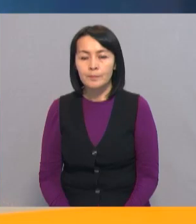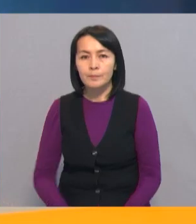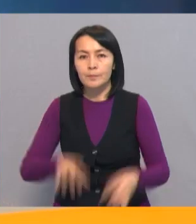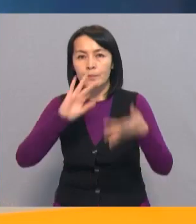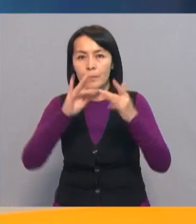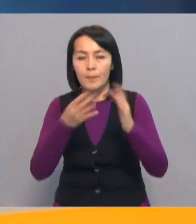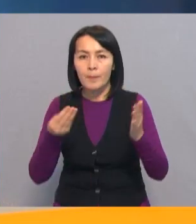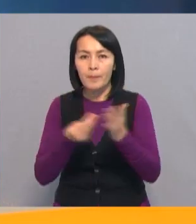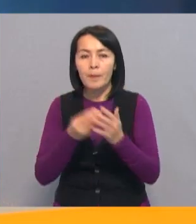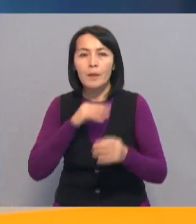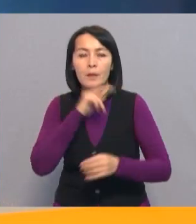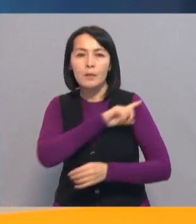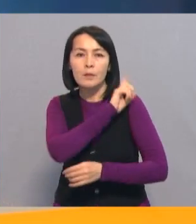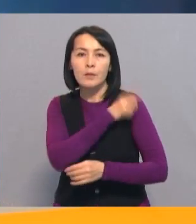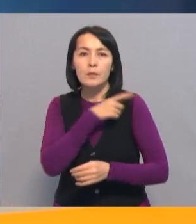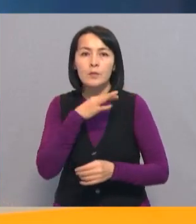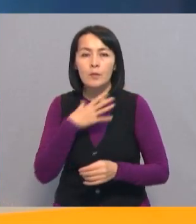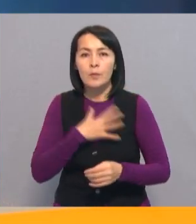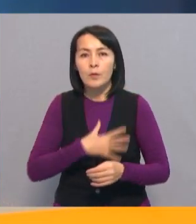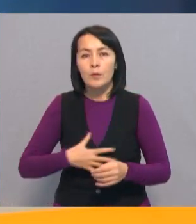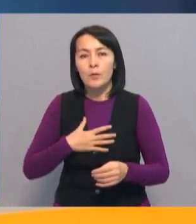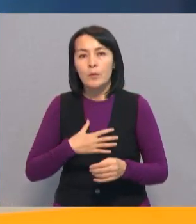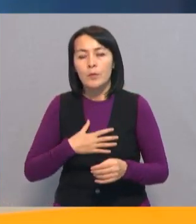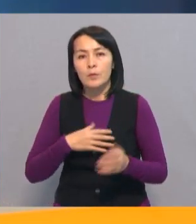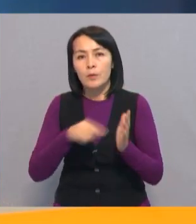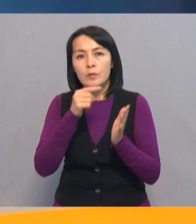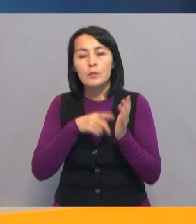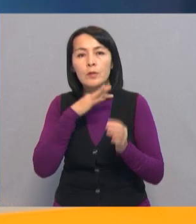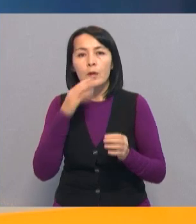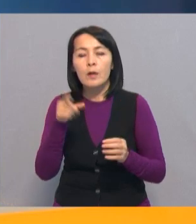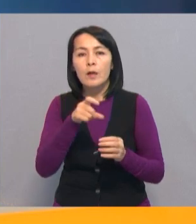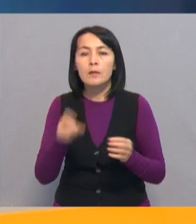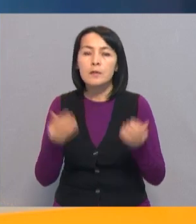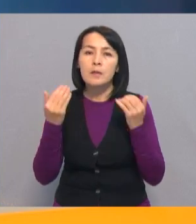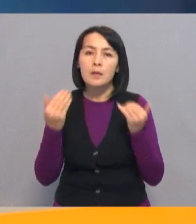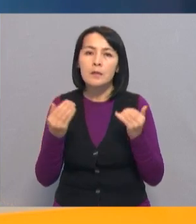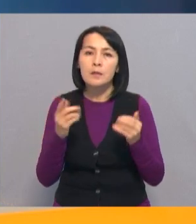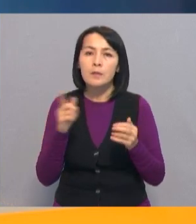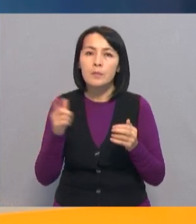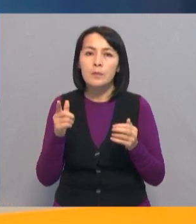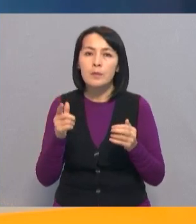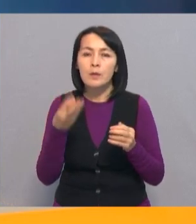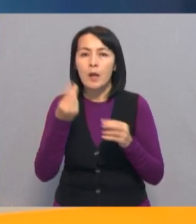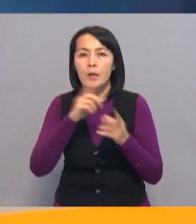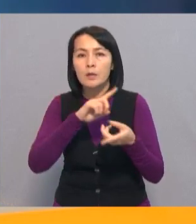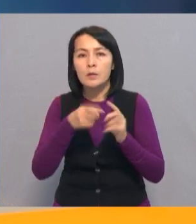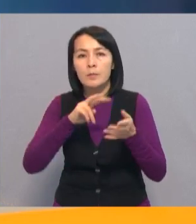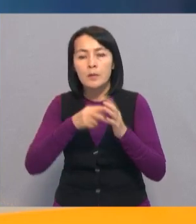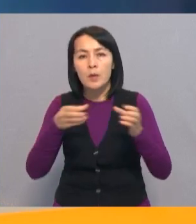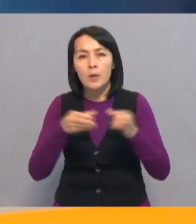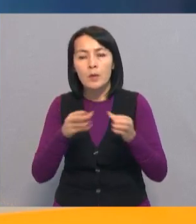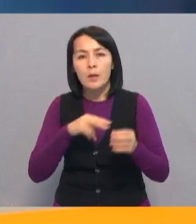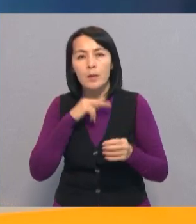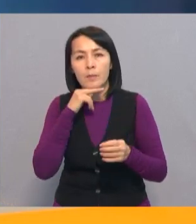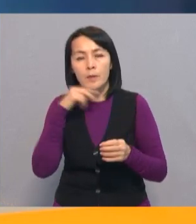Online төлөмдөрдө баклау күчөйгөлө, көптүн көкөйүндө күдүк басым. Халык арасында али де болсо, бирөөгө каржы аударсам, салык органдарынын назарына